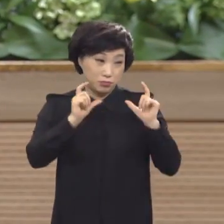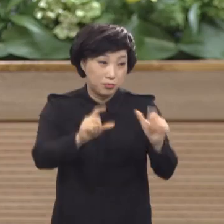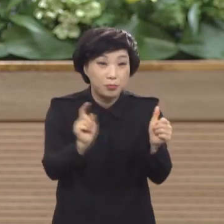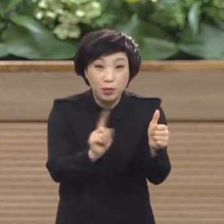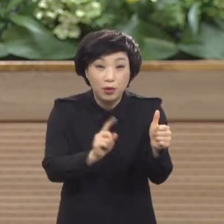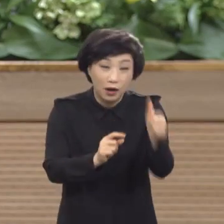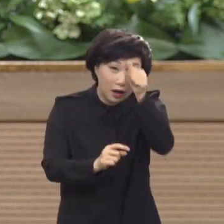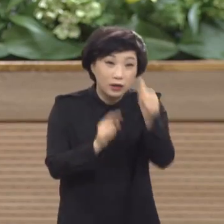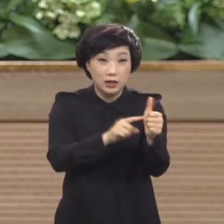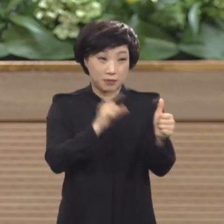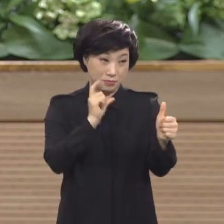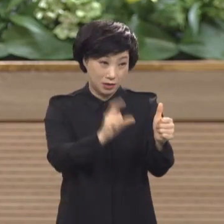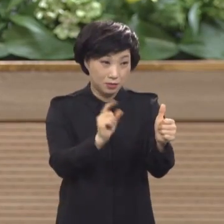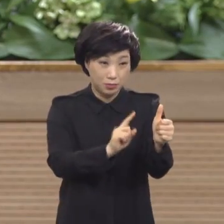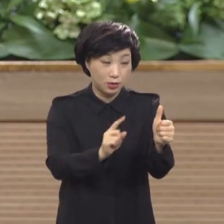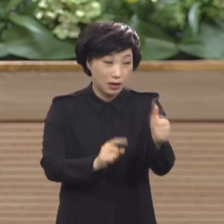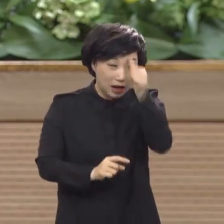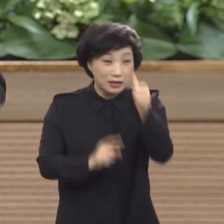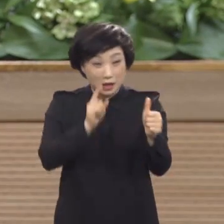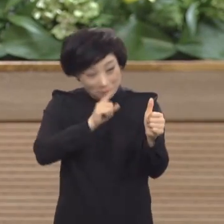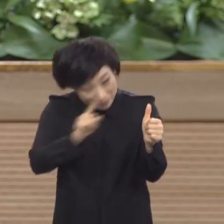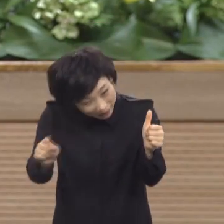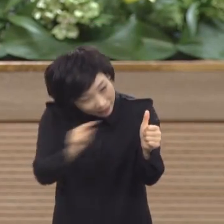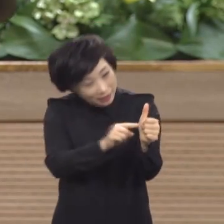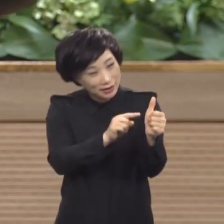말씀하셨어요. 아담아,